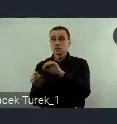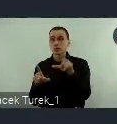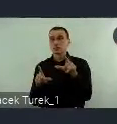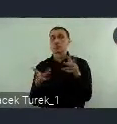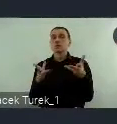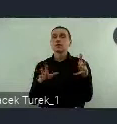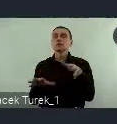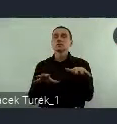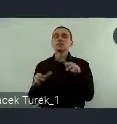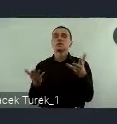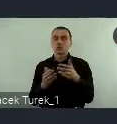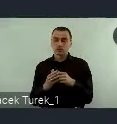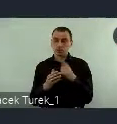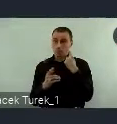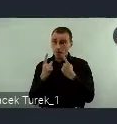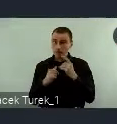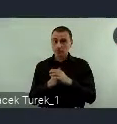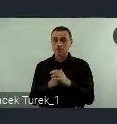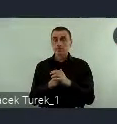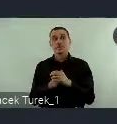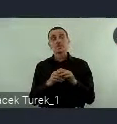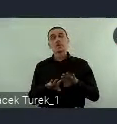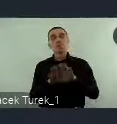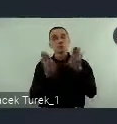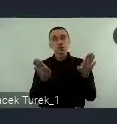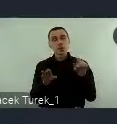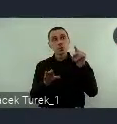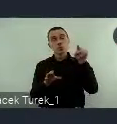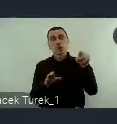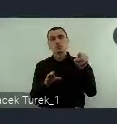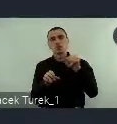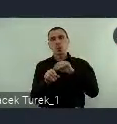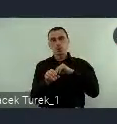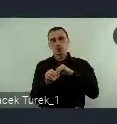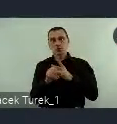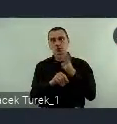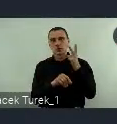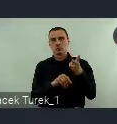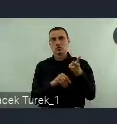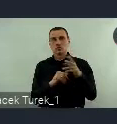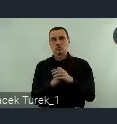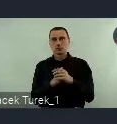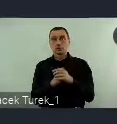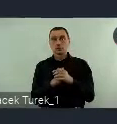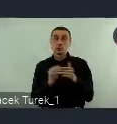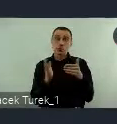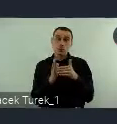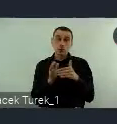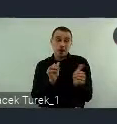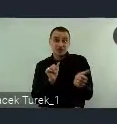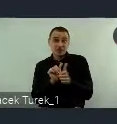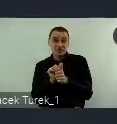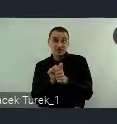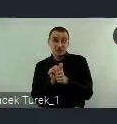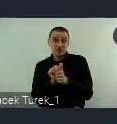te filmy będą oglądane jedziemy do Muzeum szukajmy takich gdzie będzie mieć zapewnioną dostępność Być może jest potrzebna asystent być może są